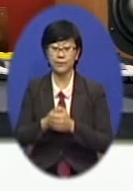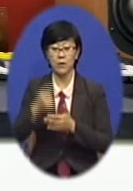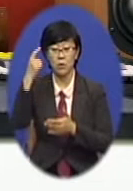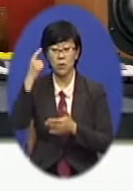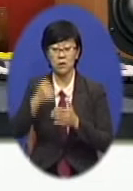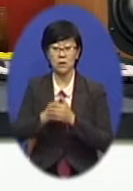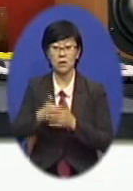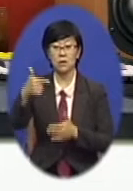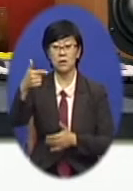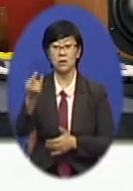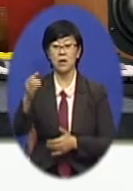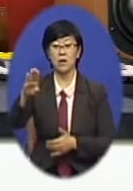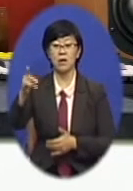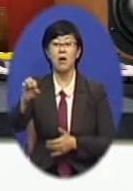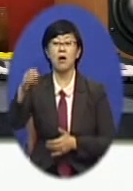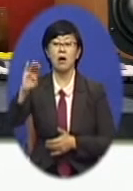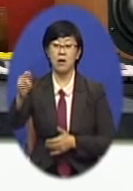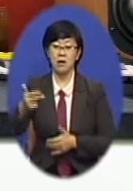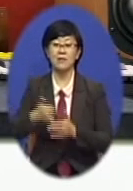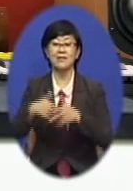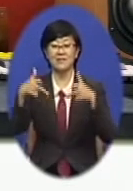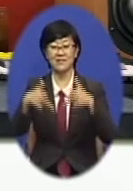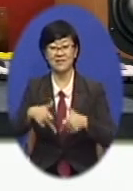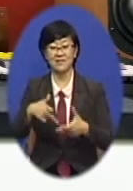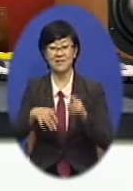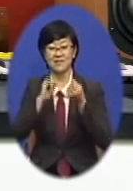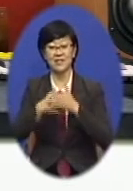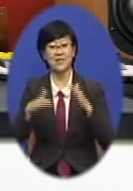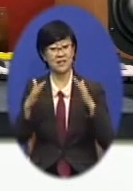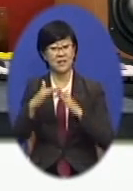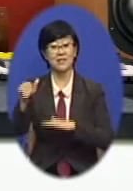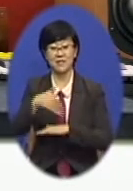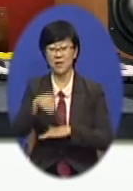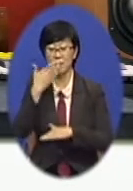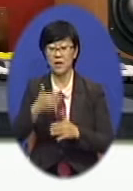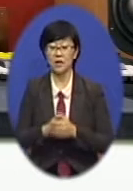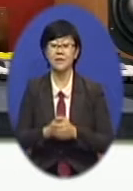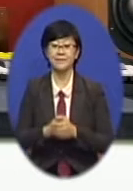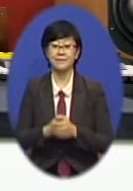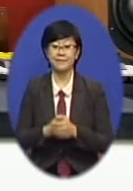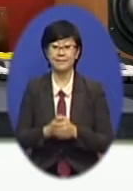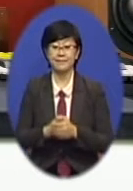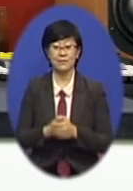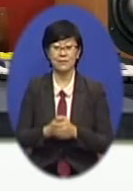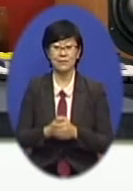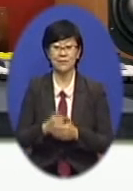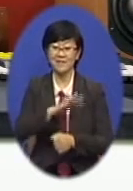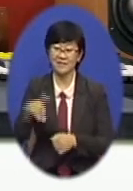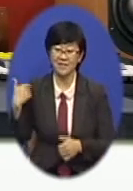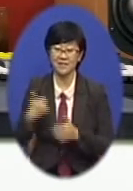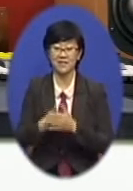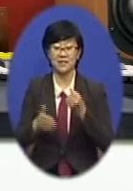네, 뇌병변 장애거든요. 아, 그러세요. 네, 집에서만 일해 다녀요. 아니 근데 네. 그 잘